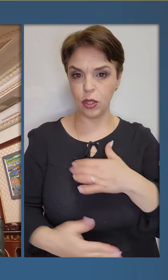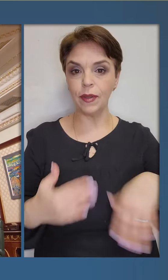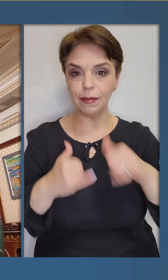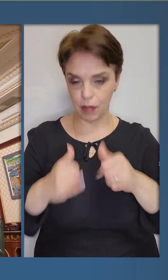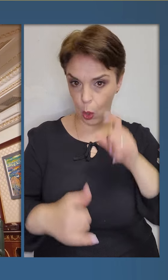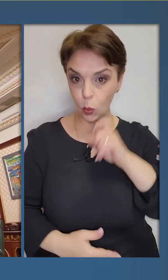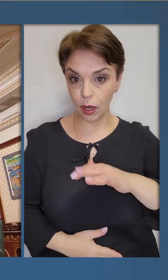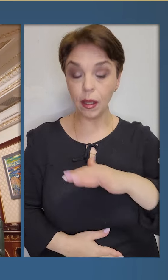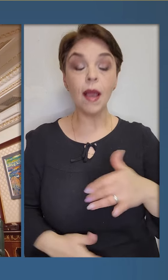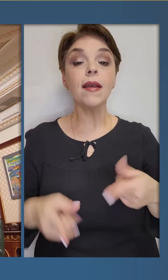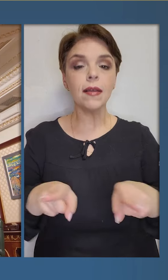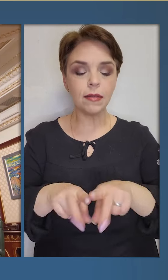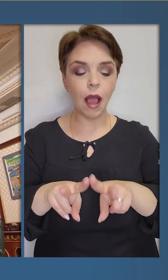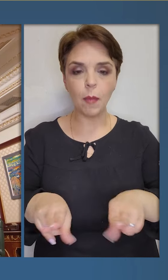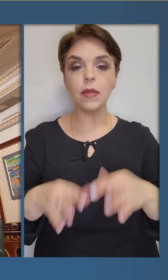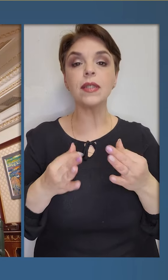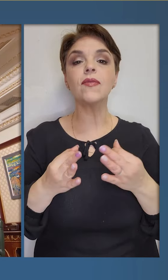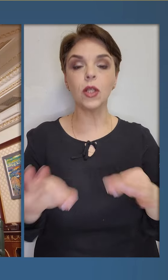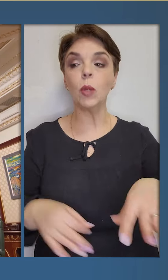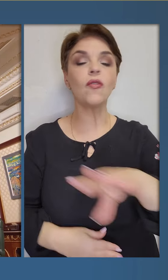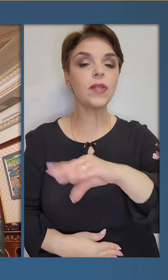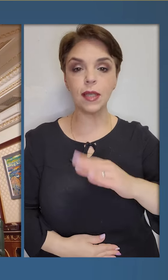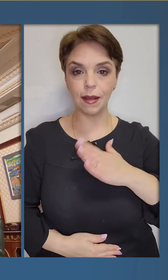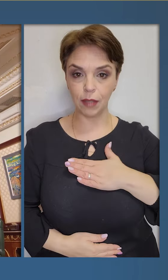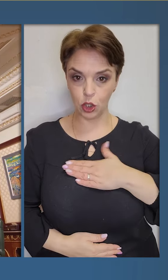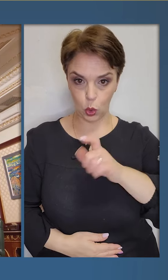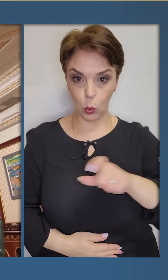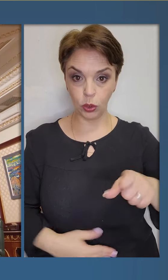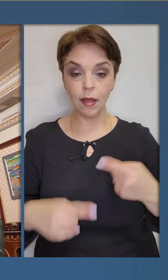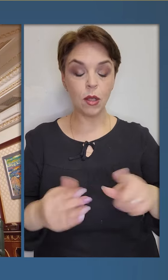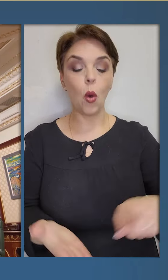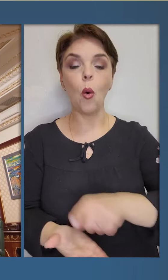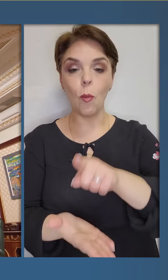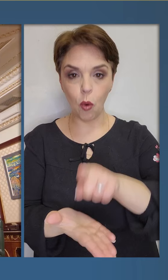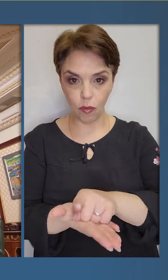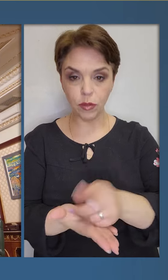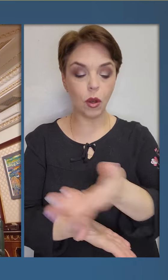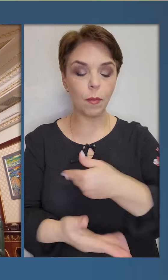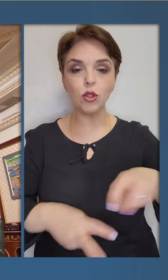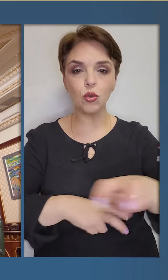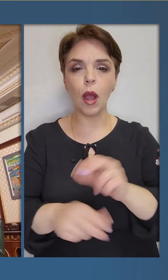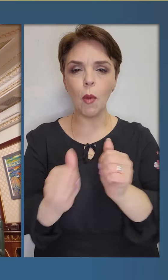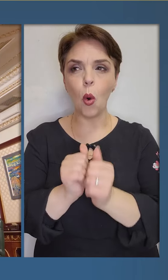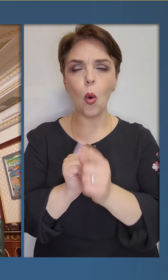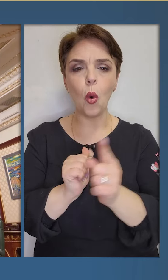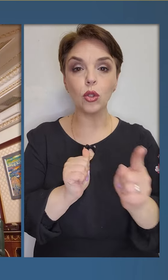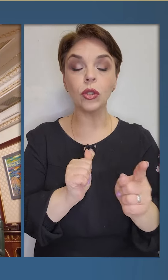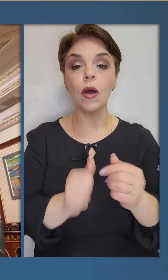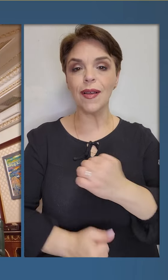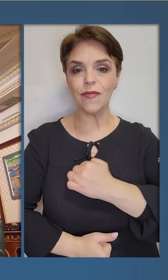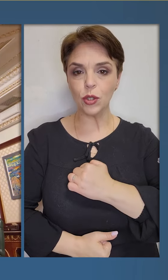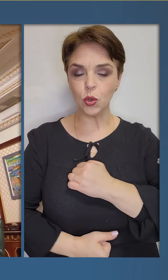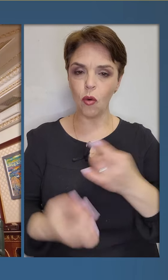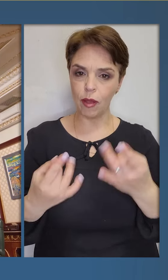для України і так само звільнимо усіх наших людей і це обов'язок ми шукаємо кожного І кожну